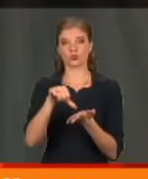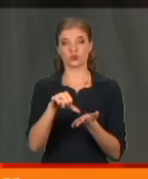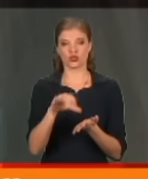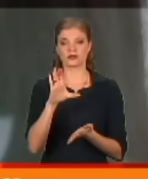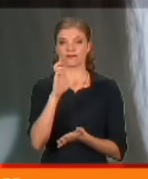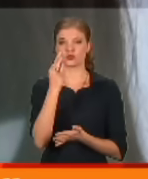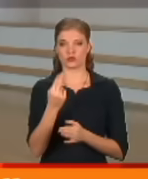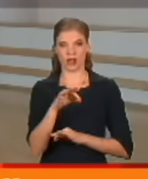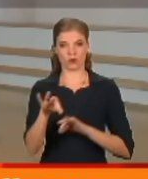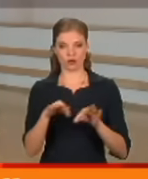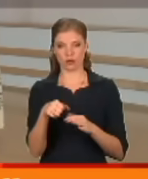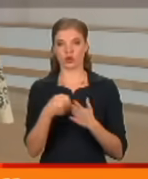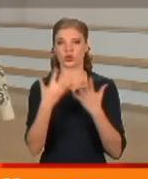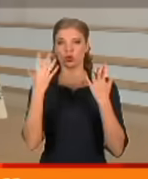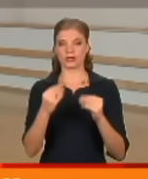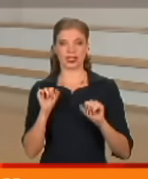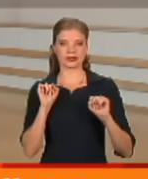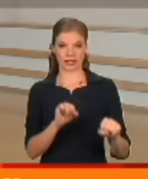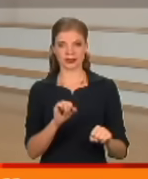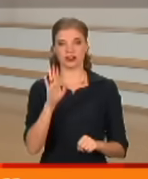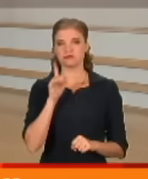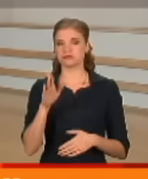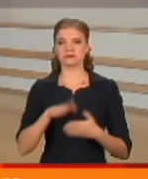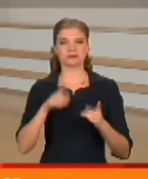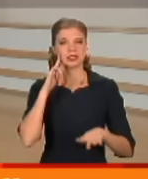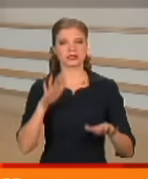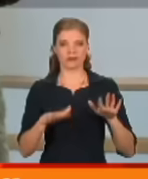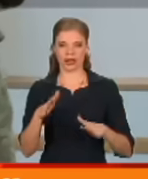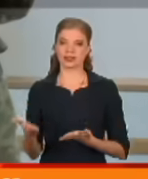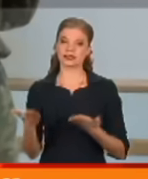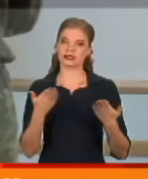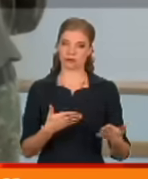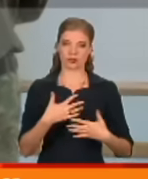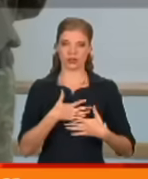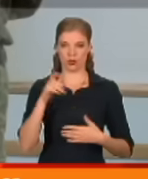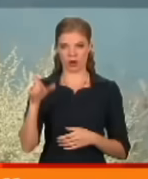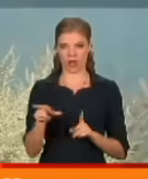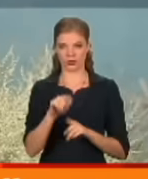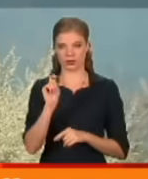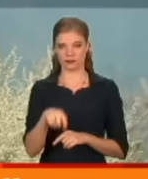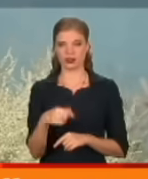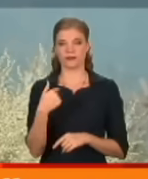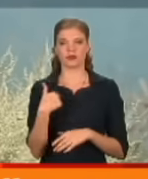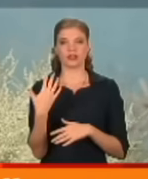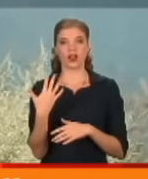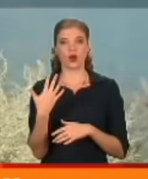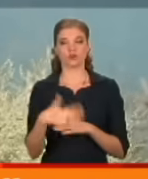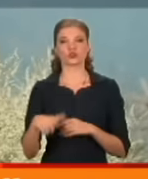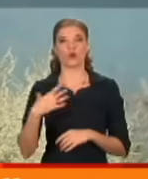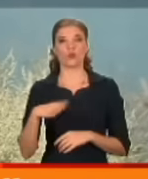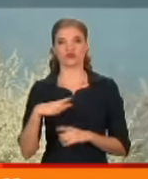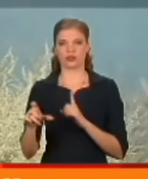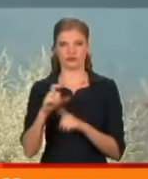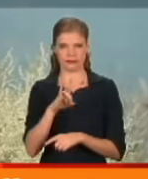участь у соціальному проєкті до Дня захисника, вона без вагань запросила коханого з війни. Я вже